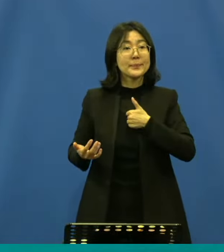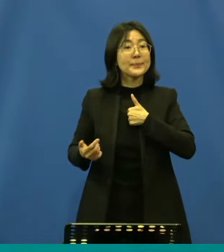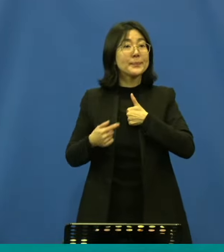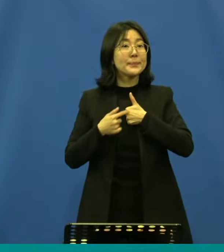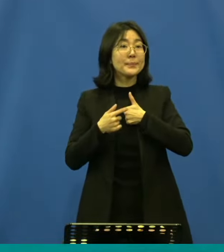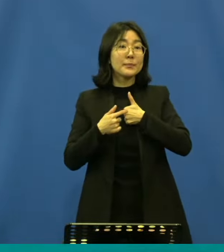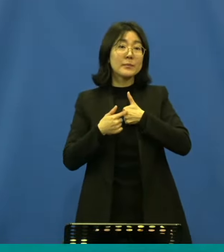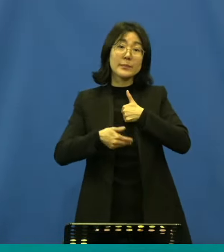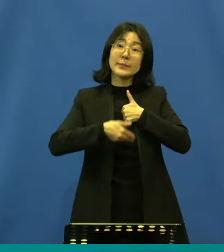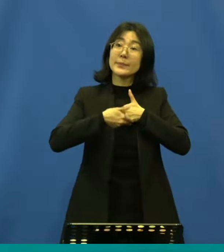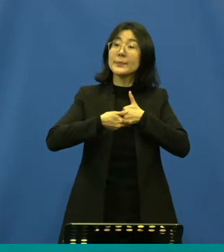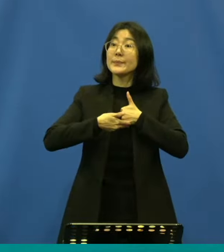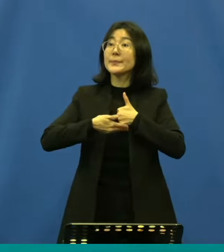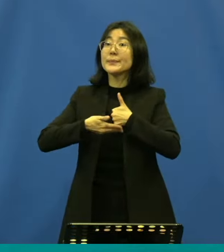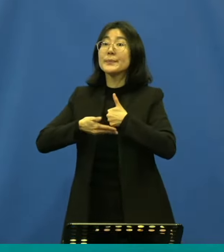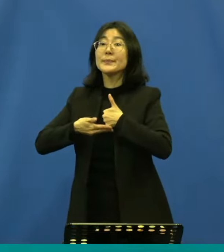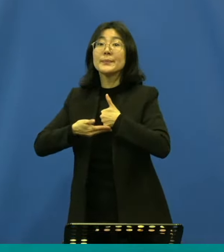급급해요.